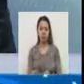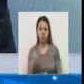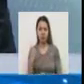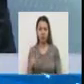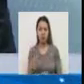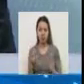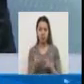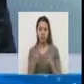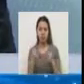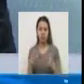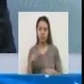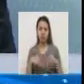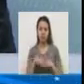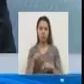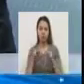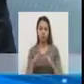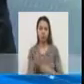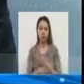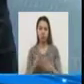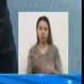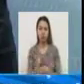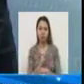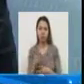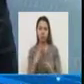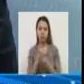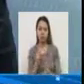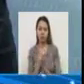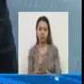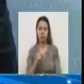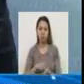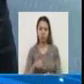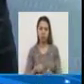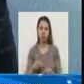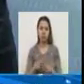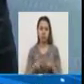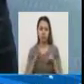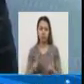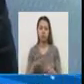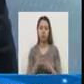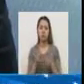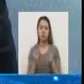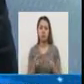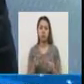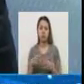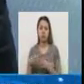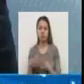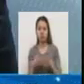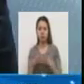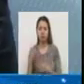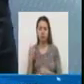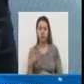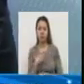негізделген қауіпсіз әлем мен әділетті әлемдік тәртіпке бірлесе қол жеткізуіміз керек. Бұл істе Біріккен ұлттар ұйымы қауіпсіздік кеңесінің